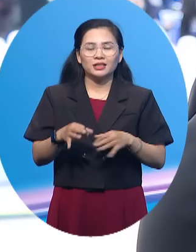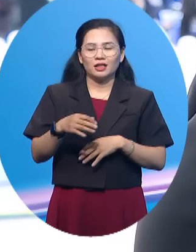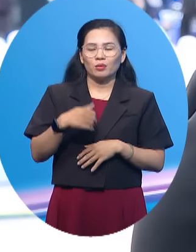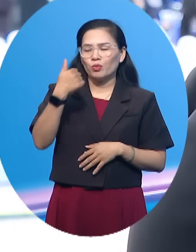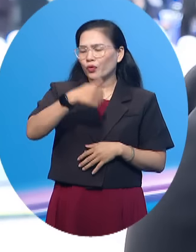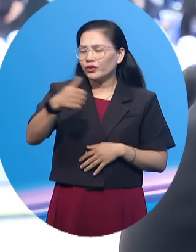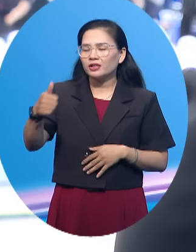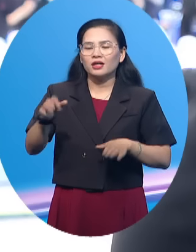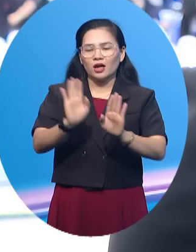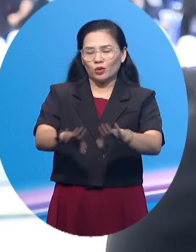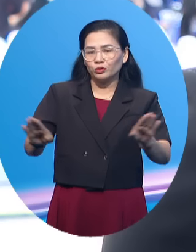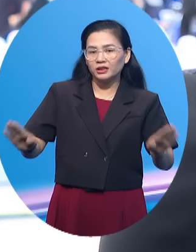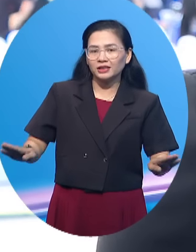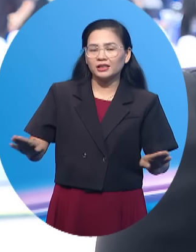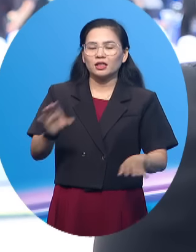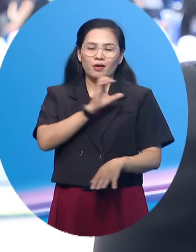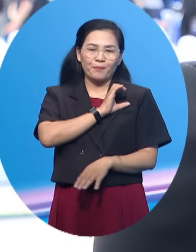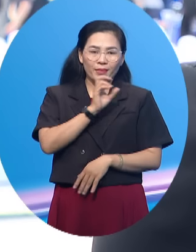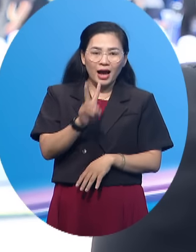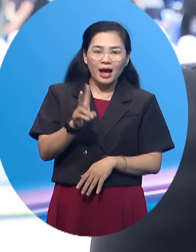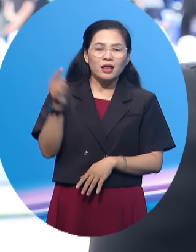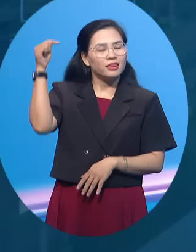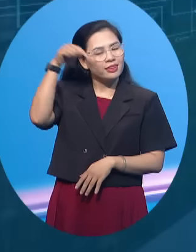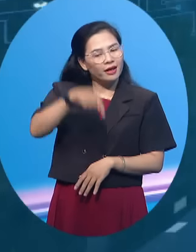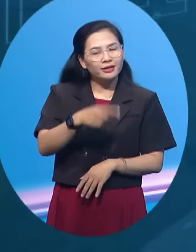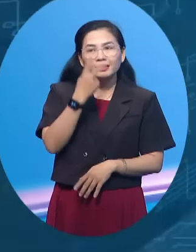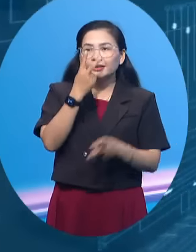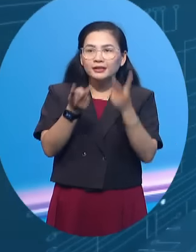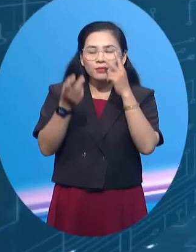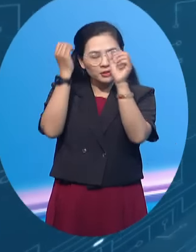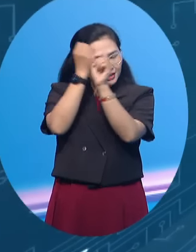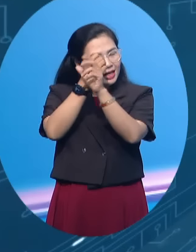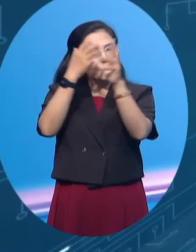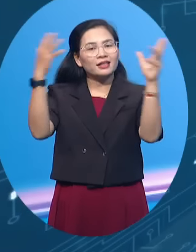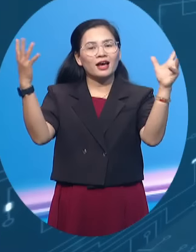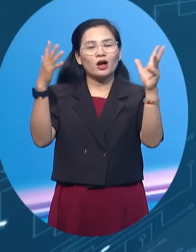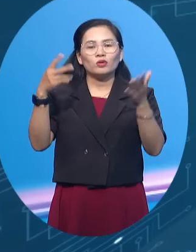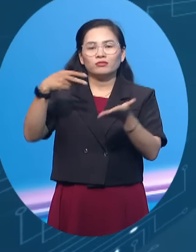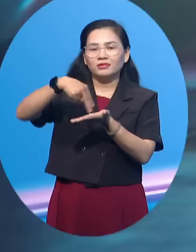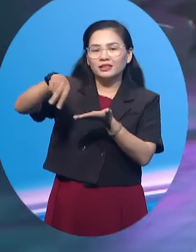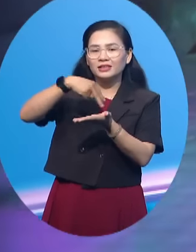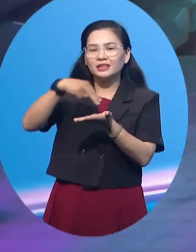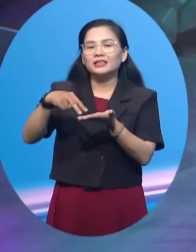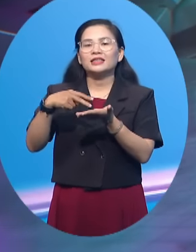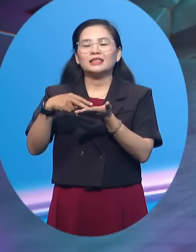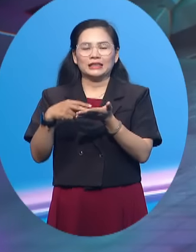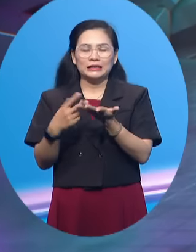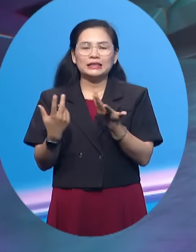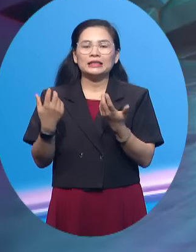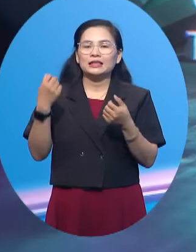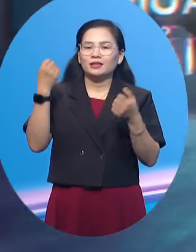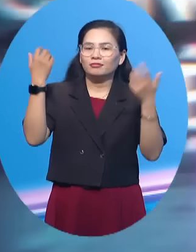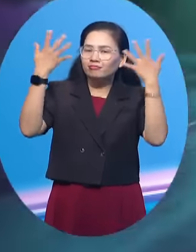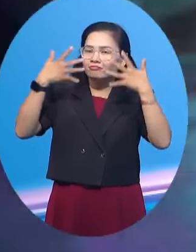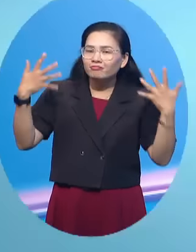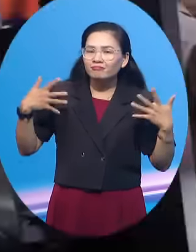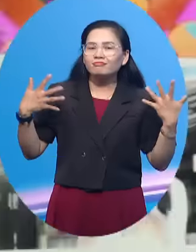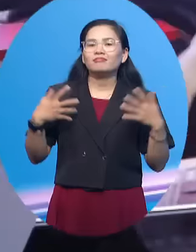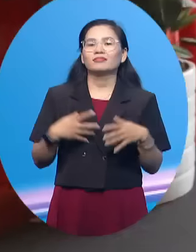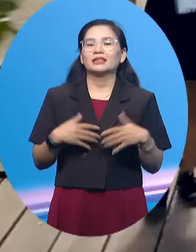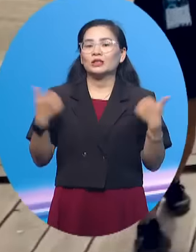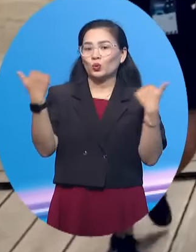để cho các em học sinh trung học cơ sở được sáng tạo trên sân khấu của chương trình The Next Innovator,